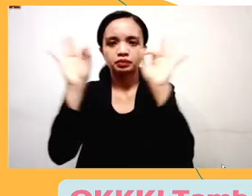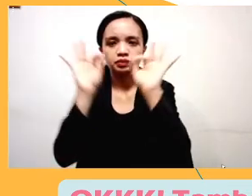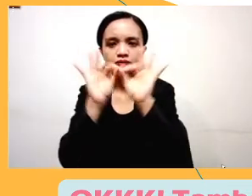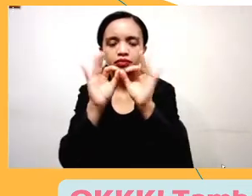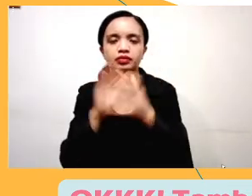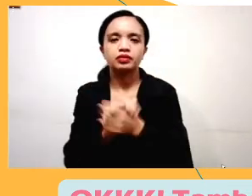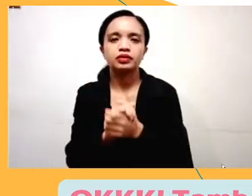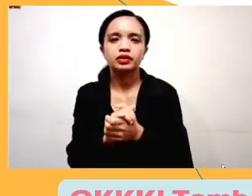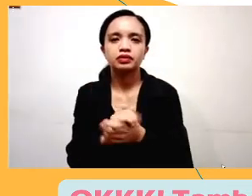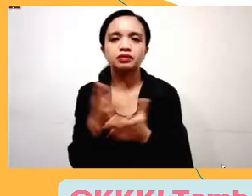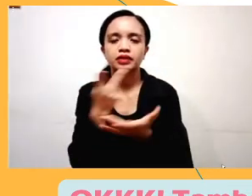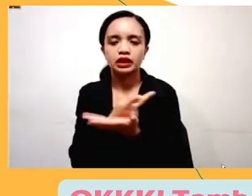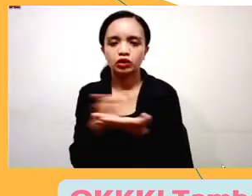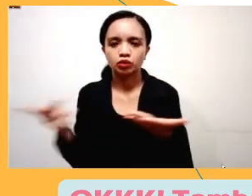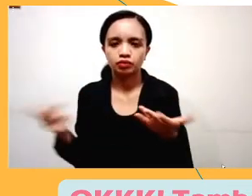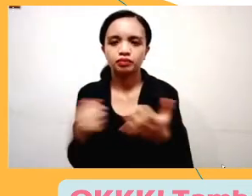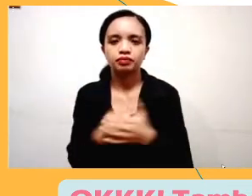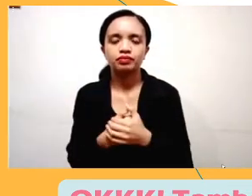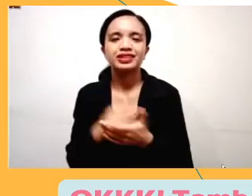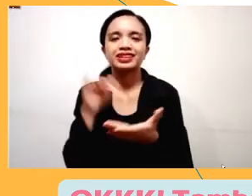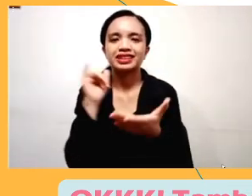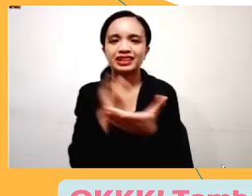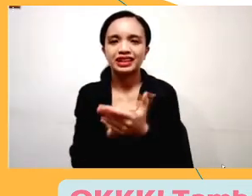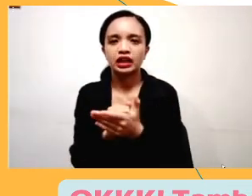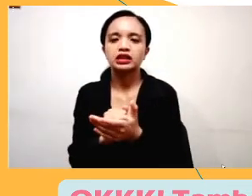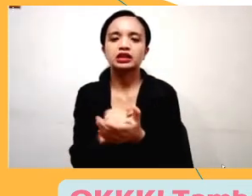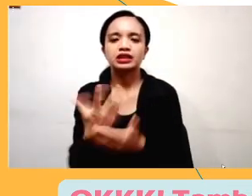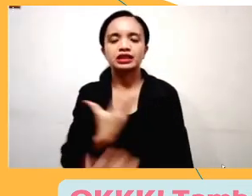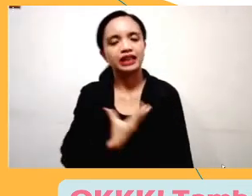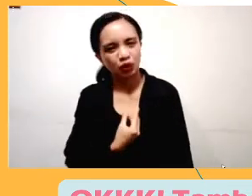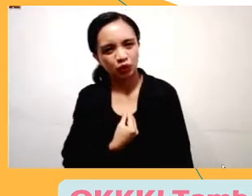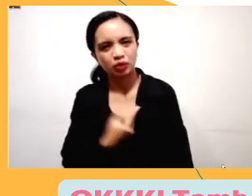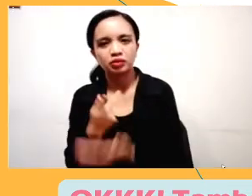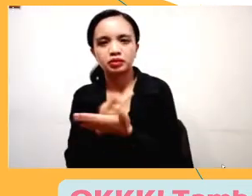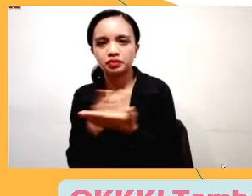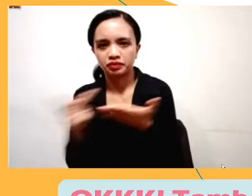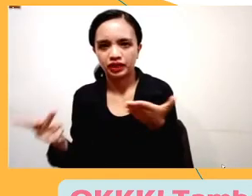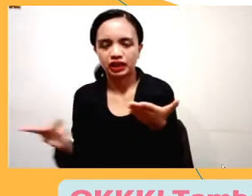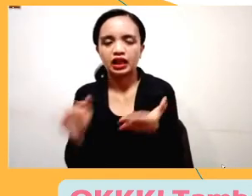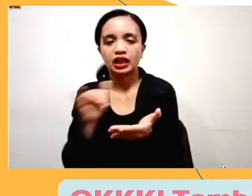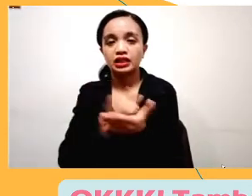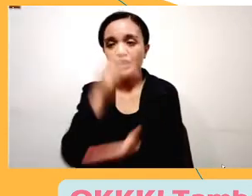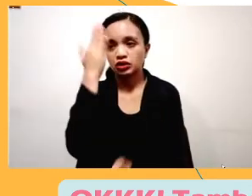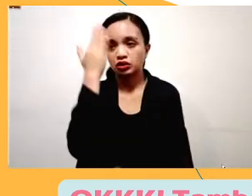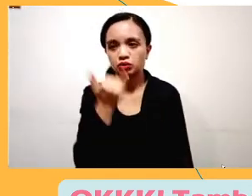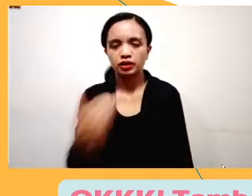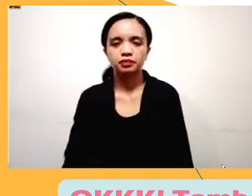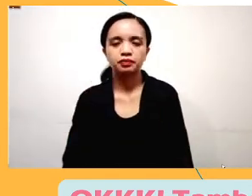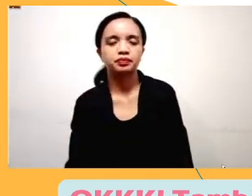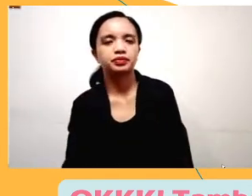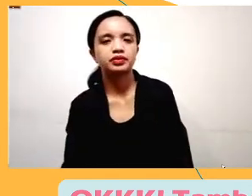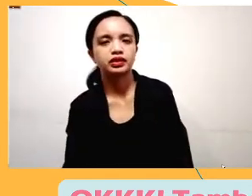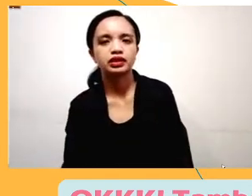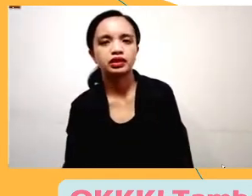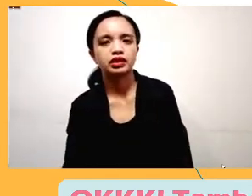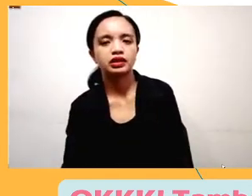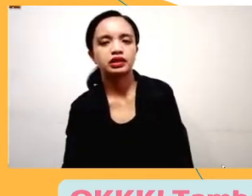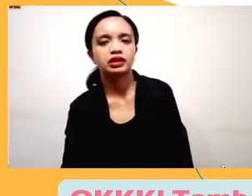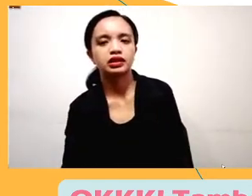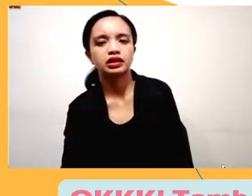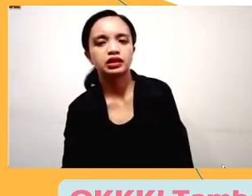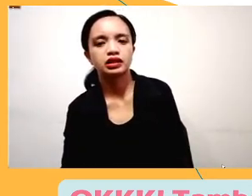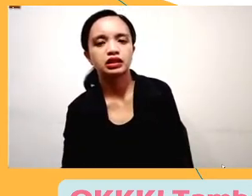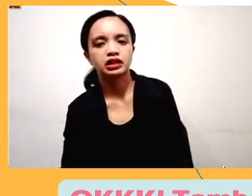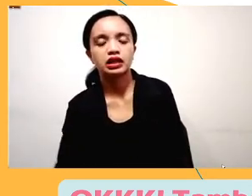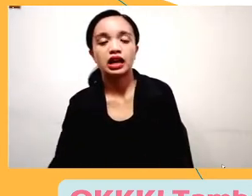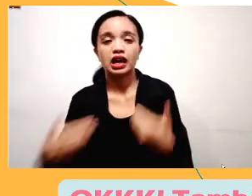failure. Diyan tayo takot. Kaya tayo, ano, may mga na-stuck sa buhay because